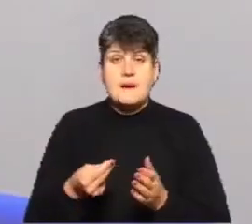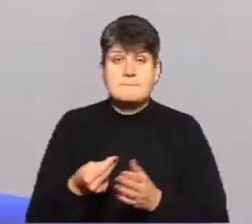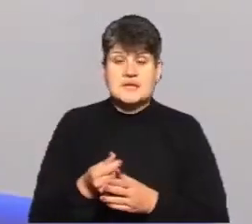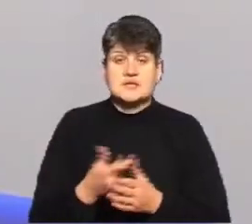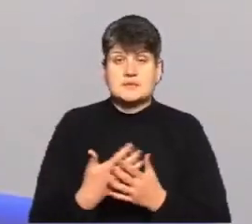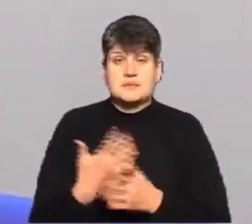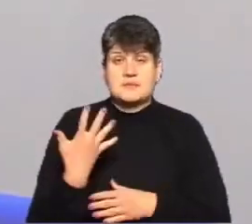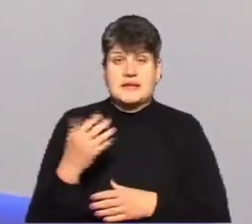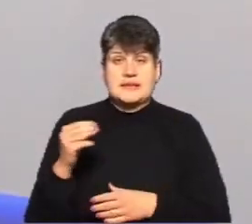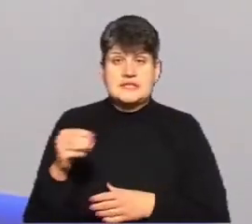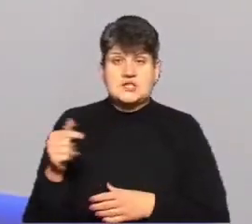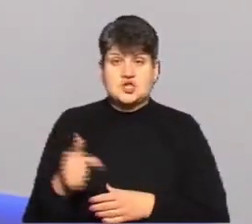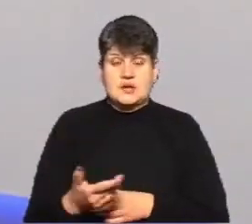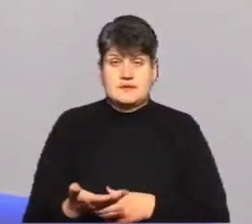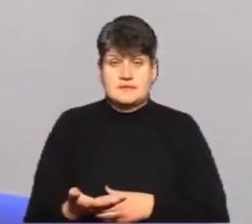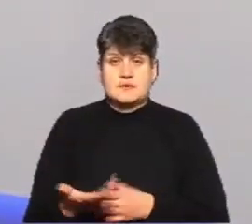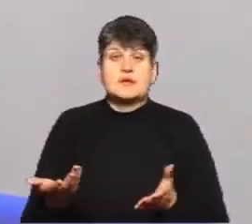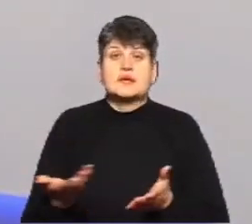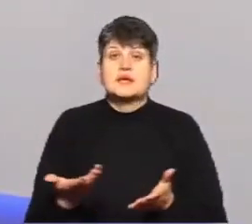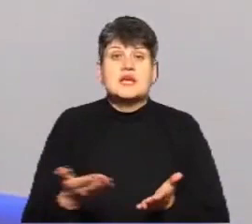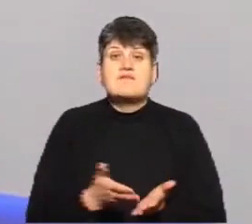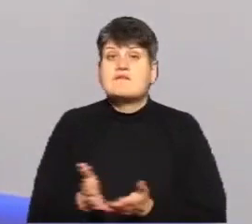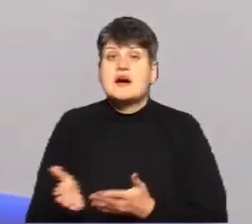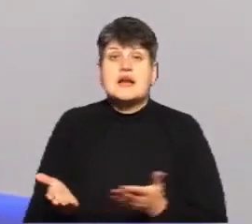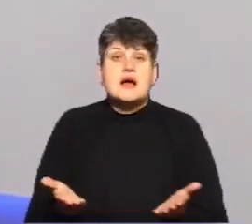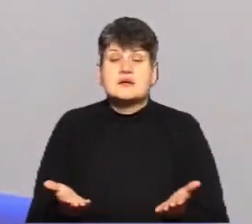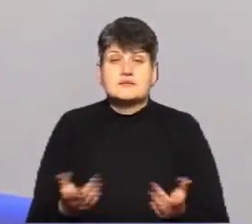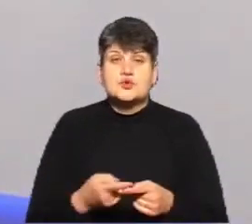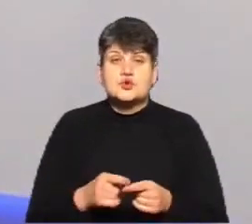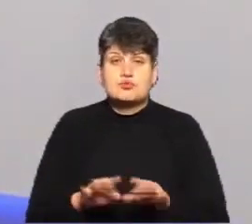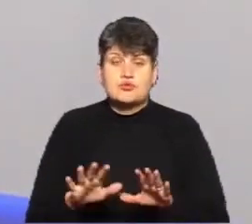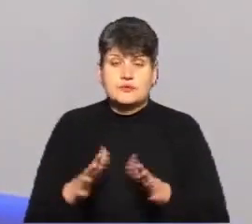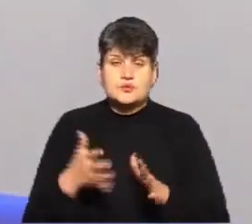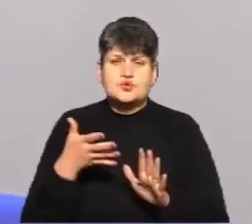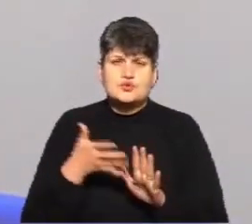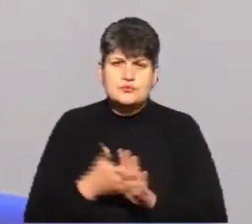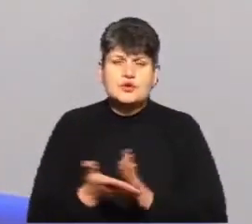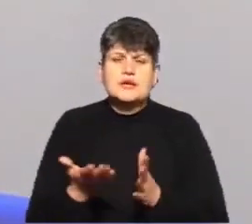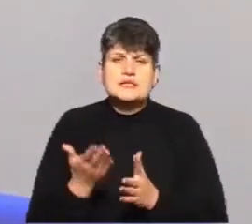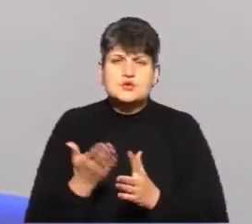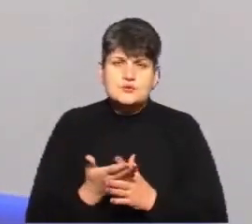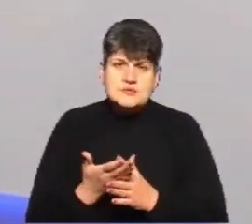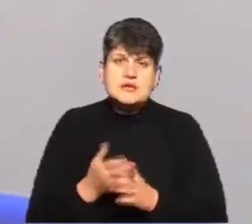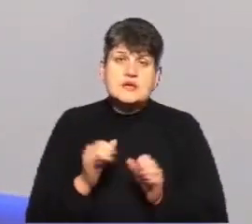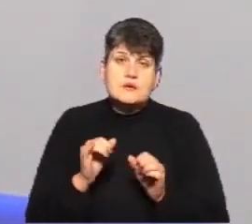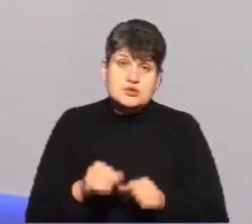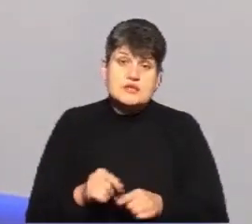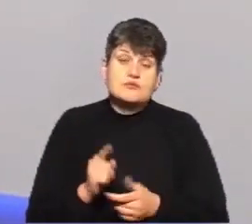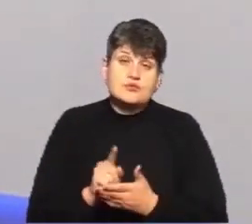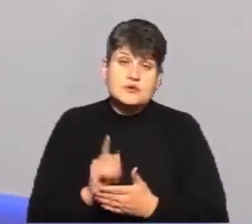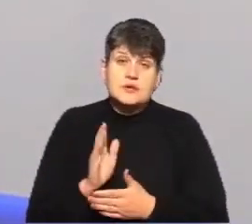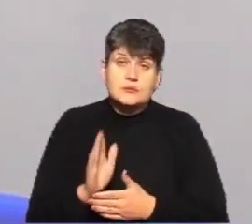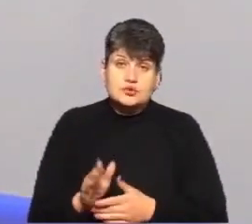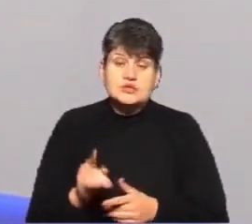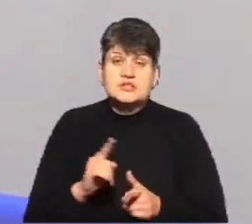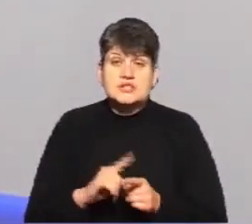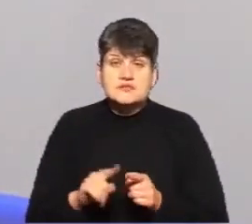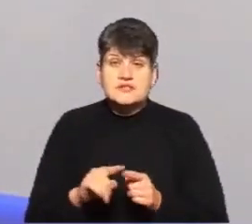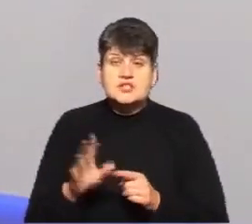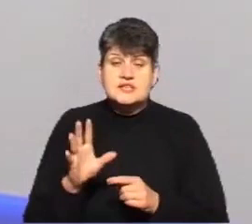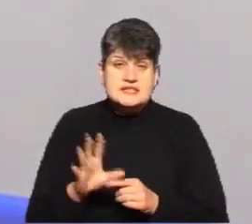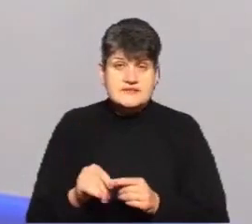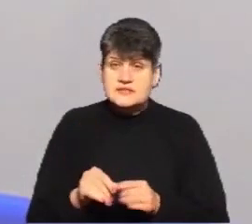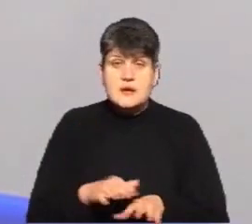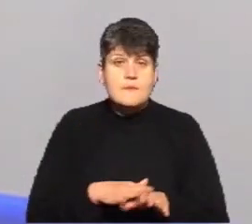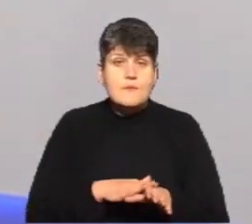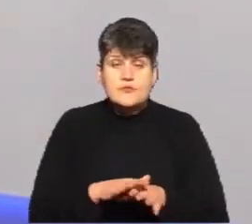5000 гривень. Який варіант в такому випадку? Зрозуміло, що якась субсидія, ймовірно, в неї має бути, але швидше за все вона не покриє її повністю